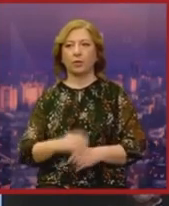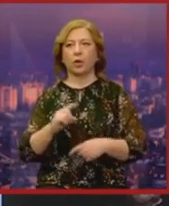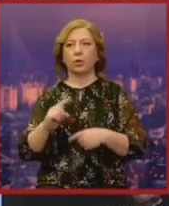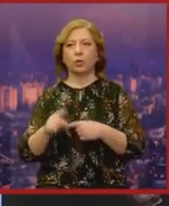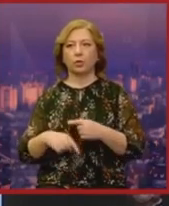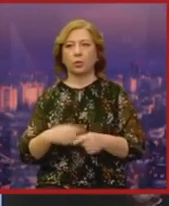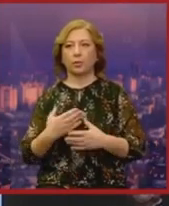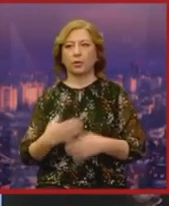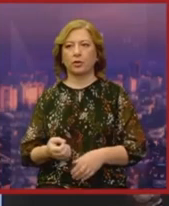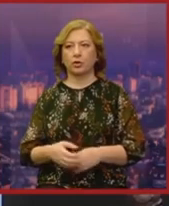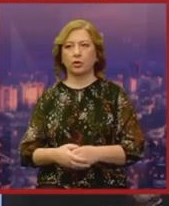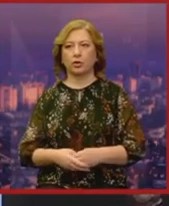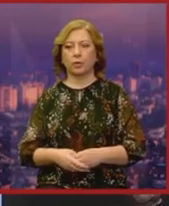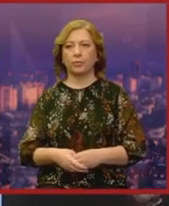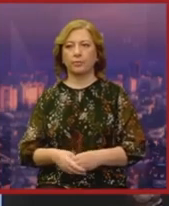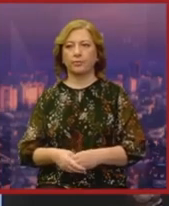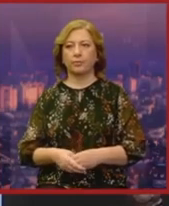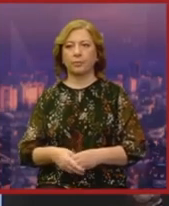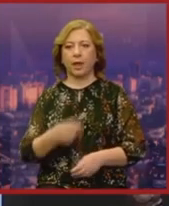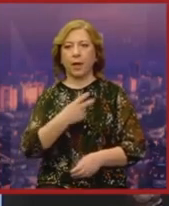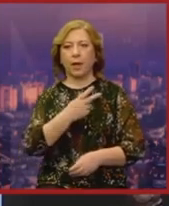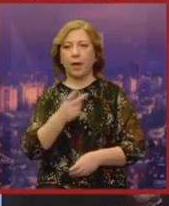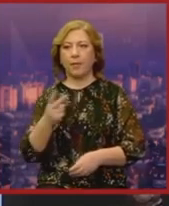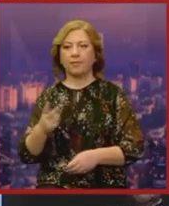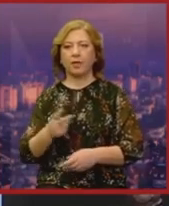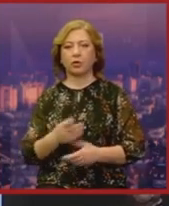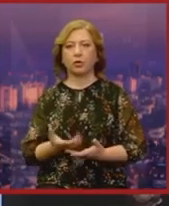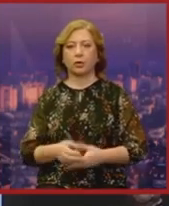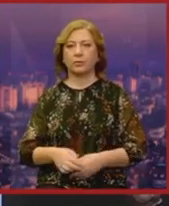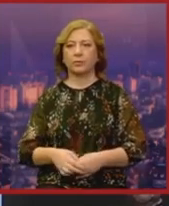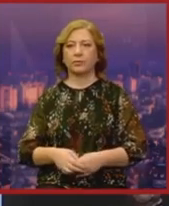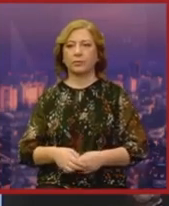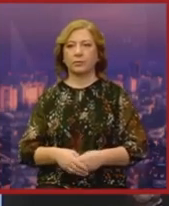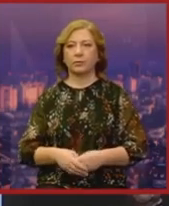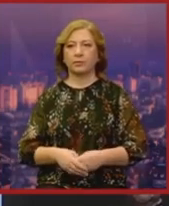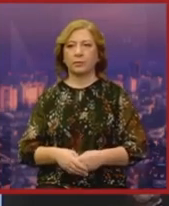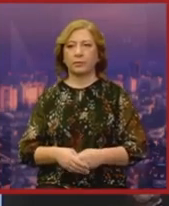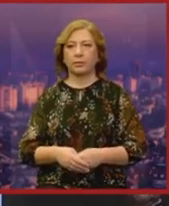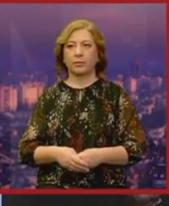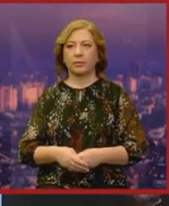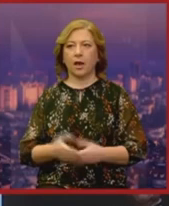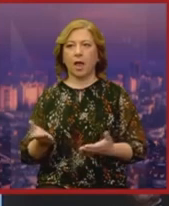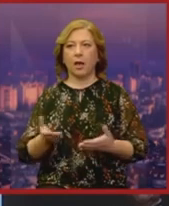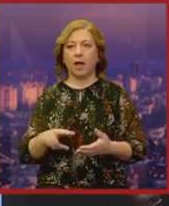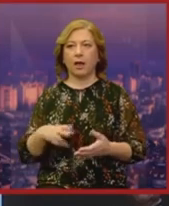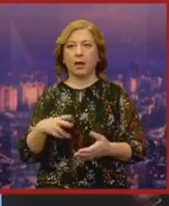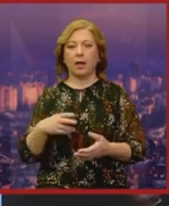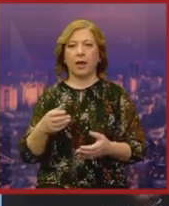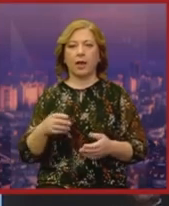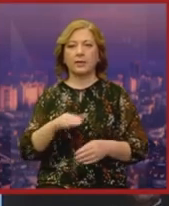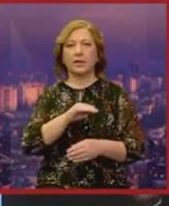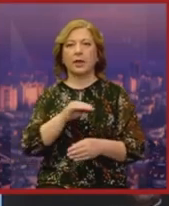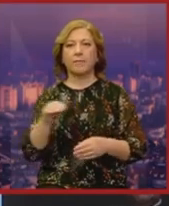ce am văzut ca educatori care este nivelul de înțelegere, care